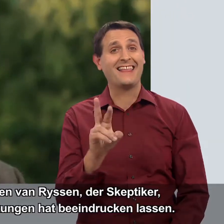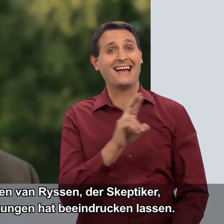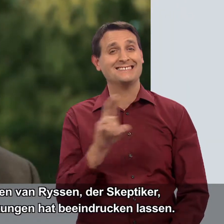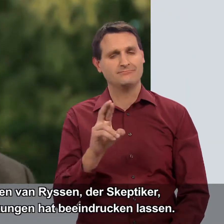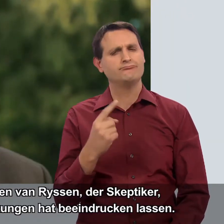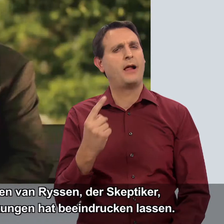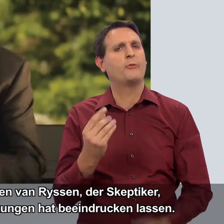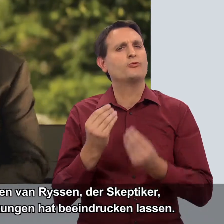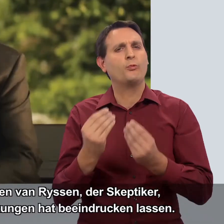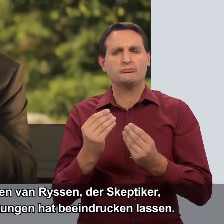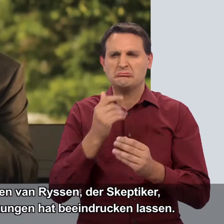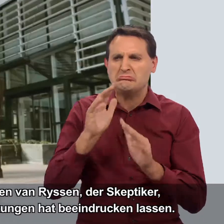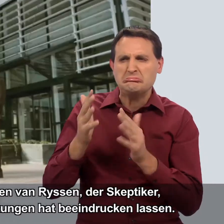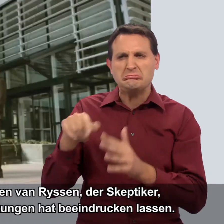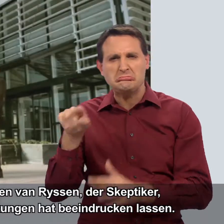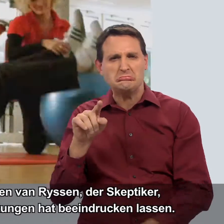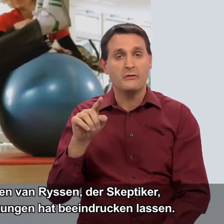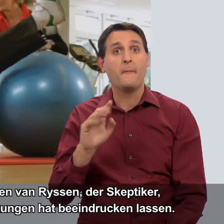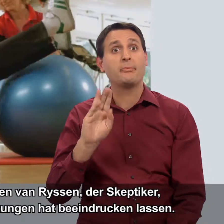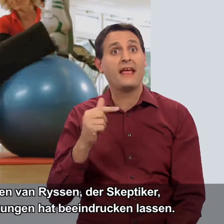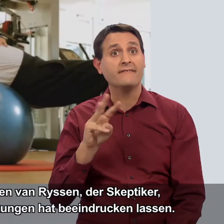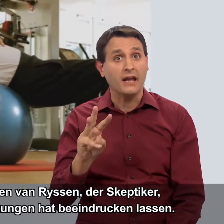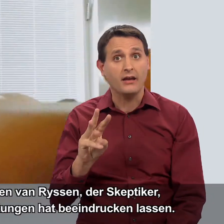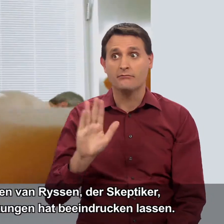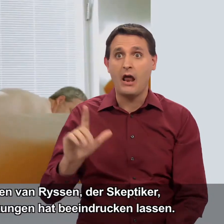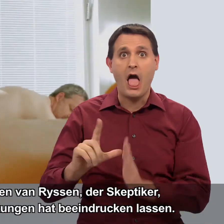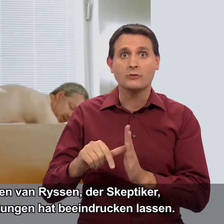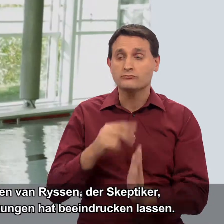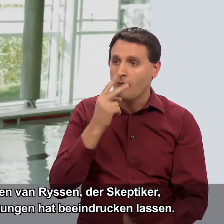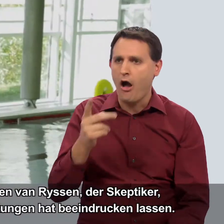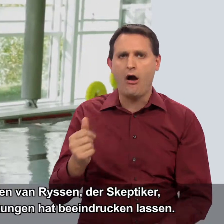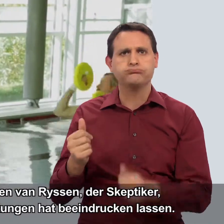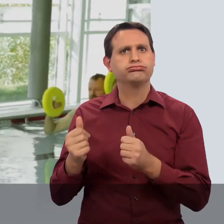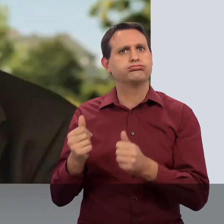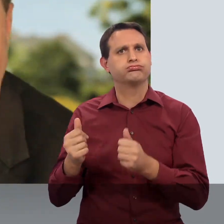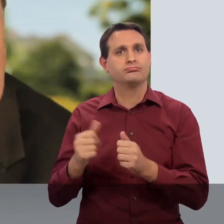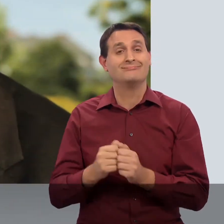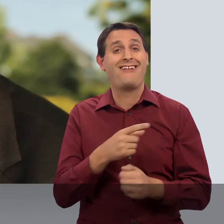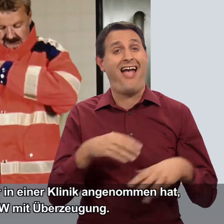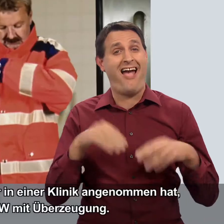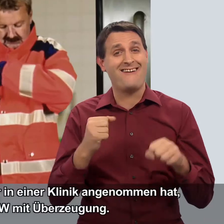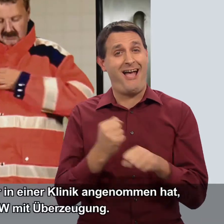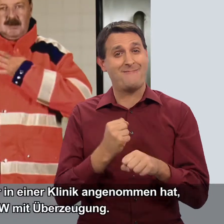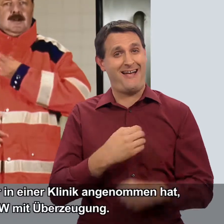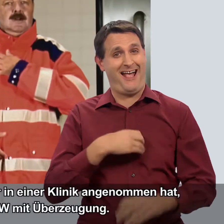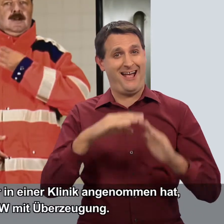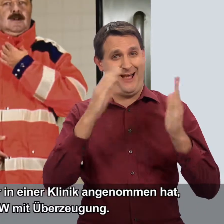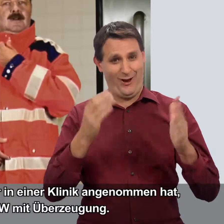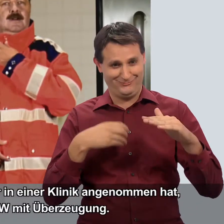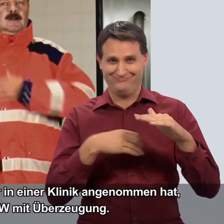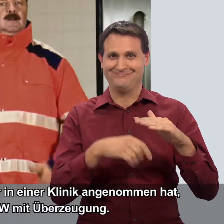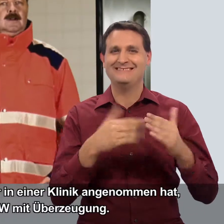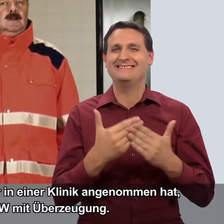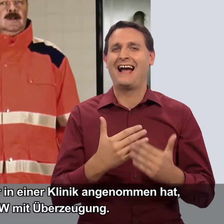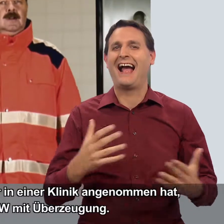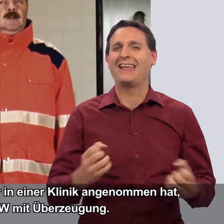Karsten van Rüssen, der Skeptiker, der sich von der BGW und ihren Leistungen hat beeindrucken lassen. Seit er eine Stelle als